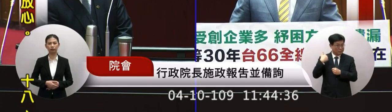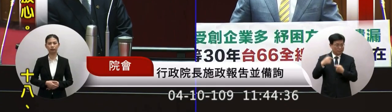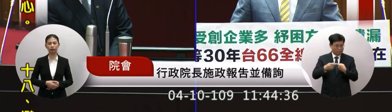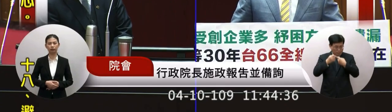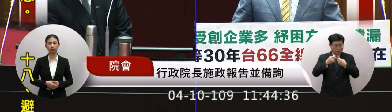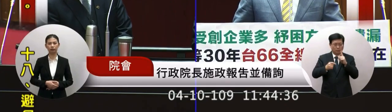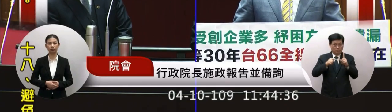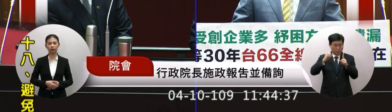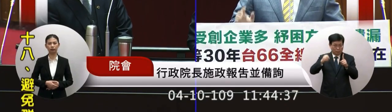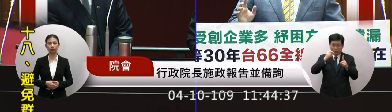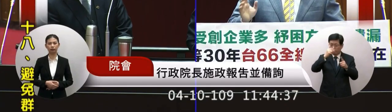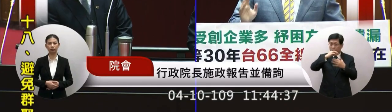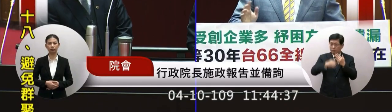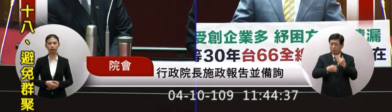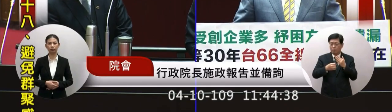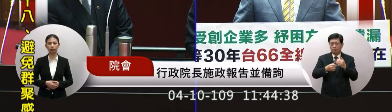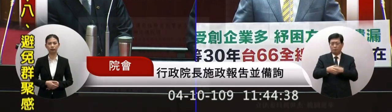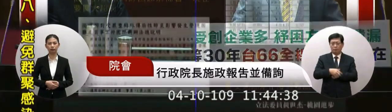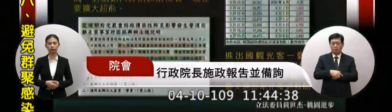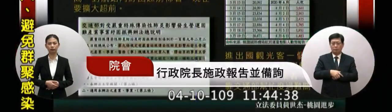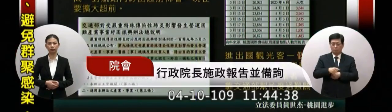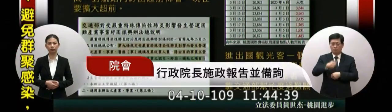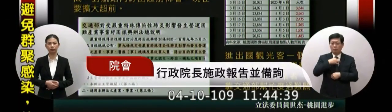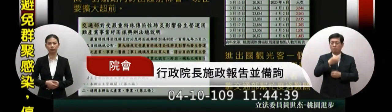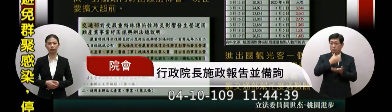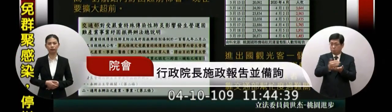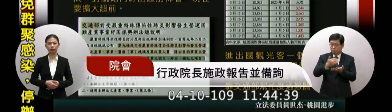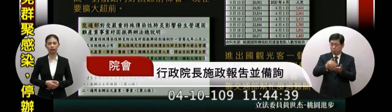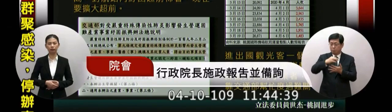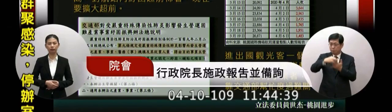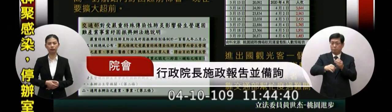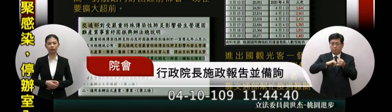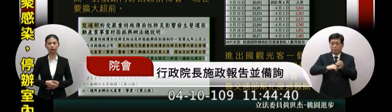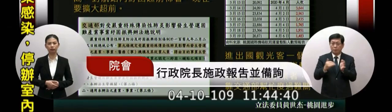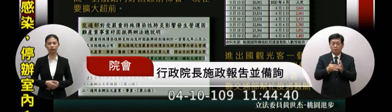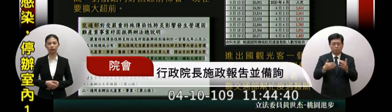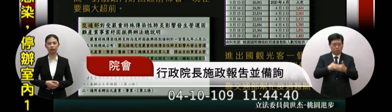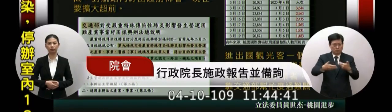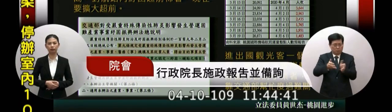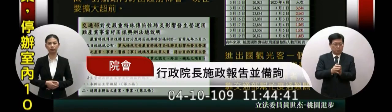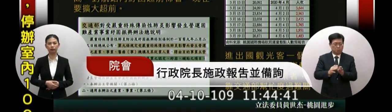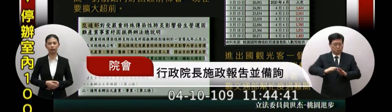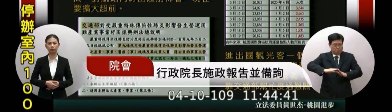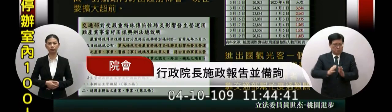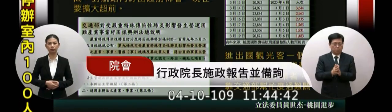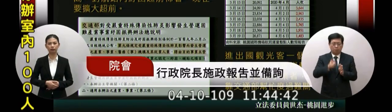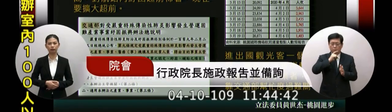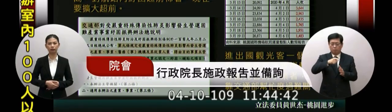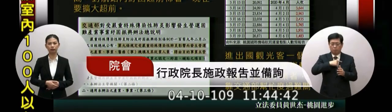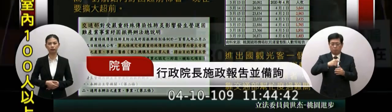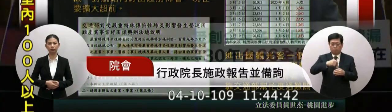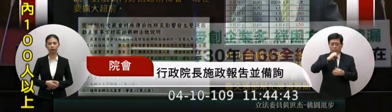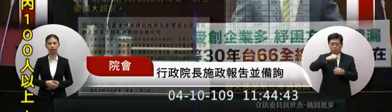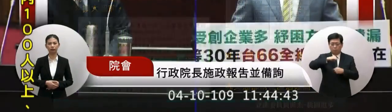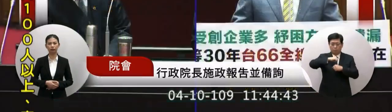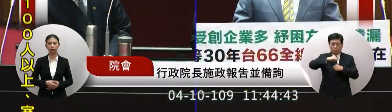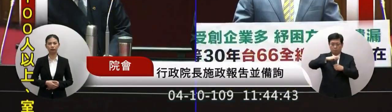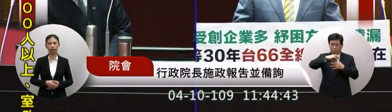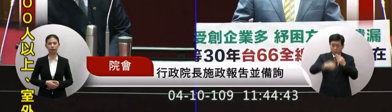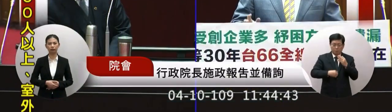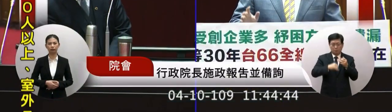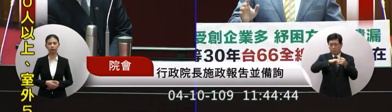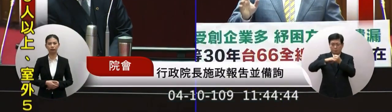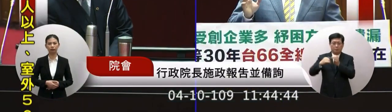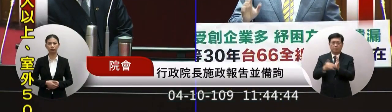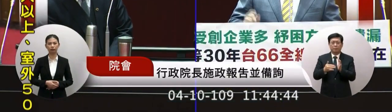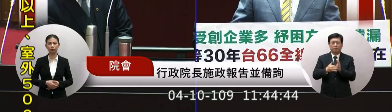特别条例哈，定了这个1.0版的这个纾困方案哈，那交通部也很快哈就完成这个办法的拟定，但是